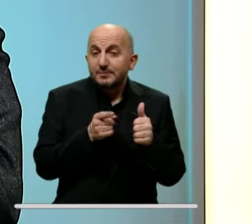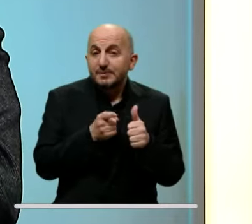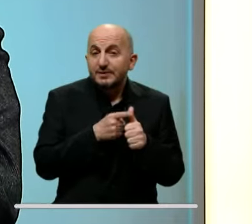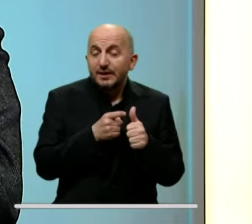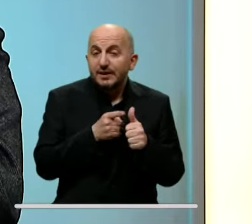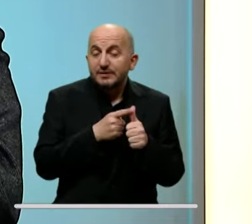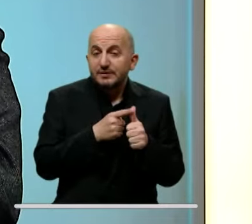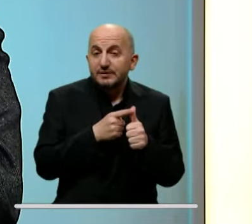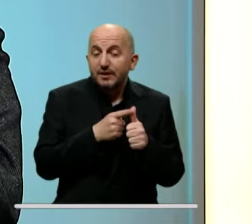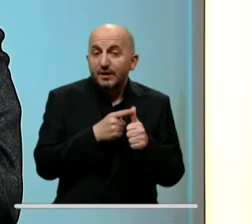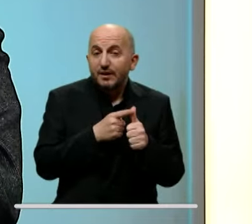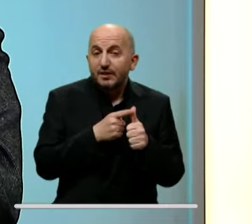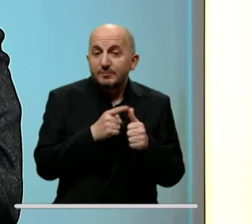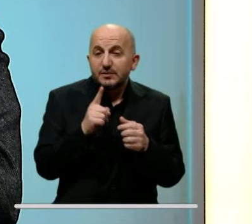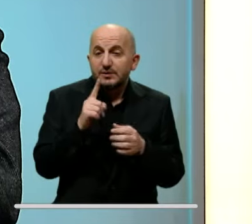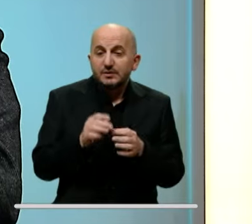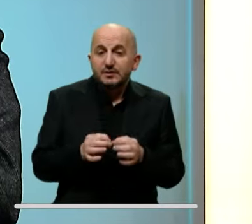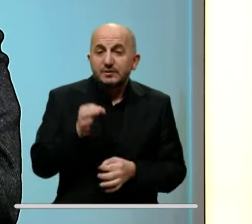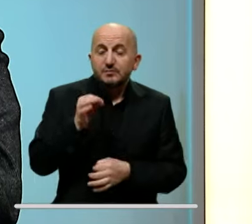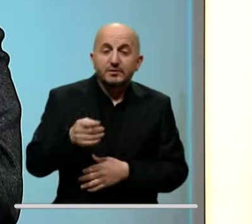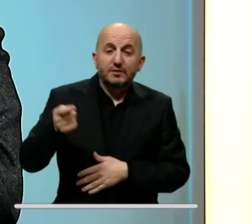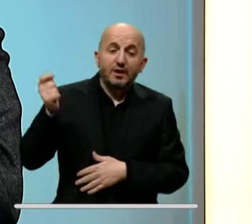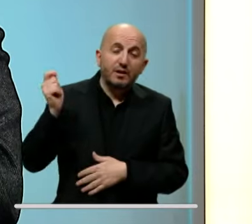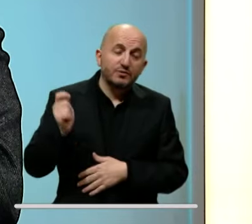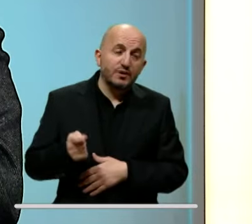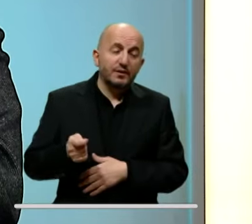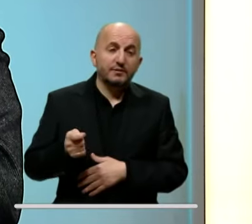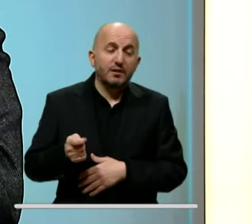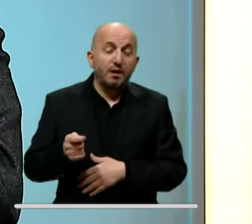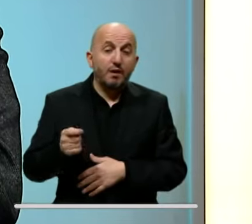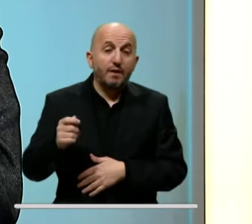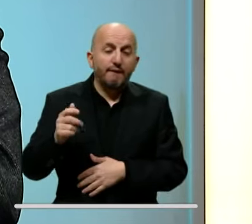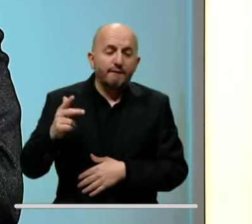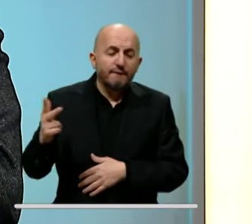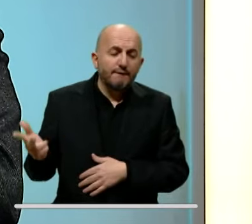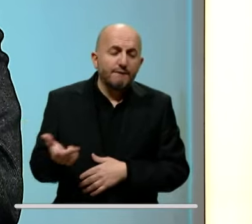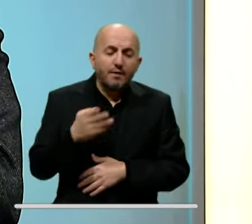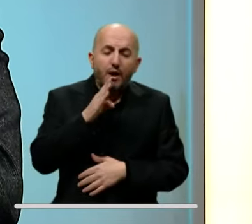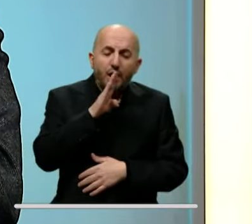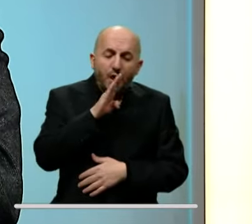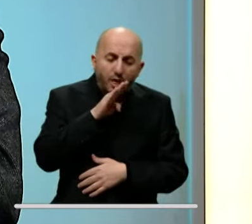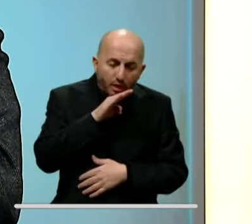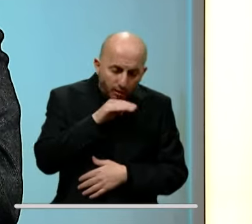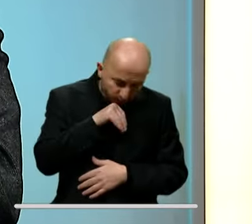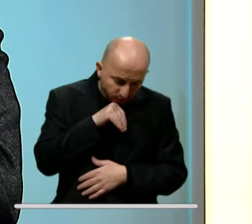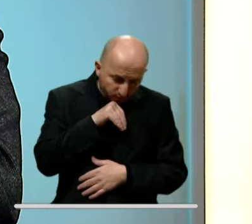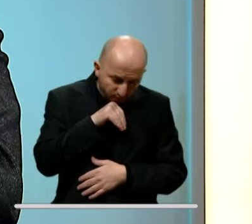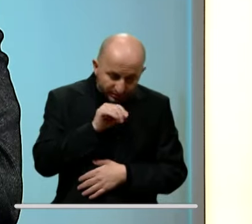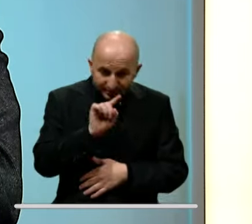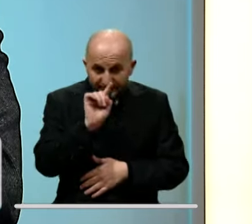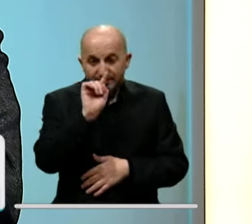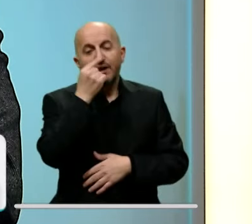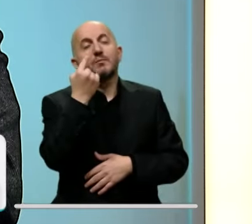tanesi de eee bir kimse gerçekten Eee aşırı derecede yaşlı Eee tek